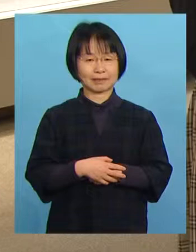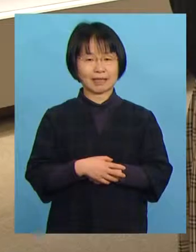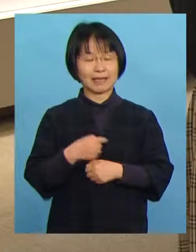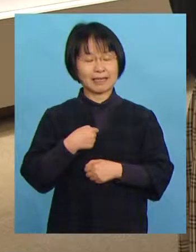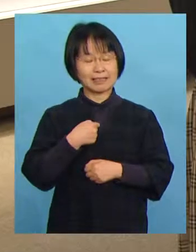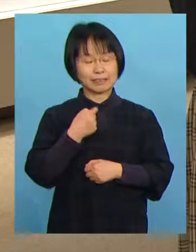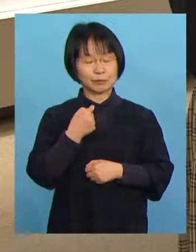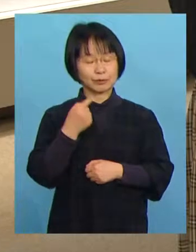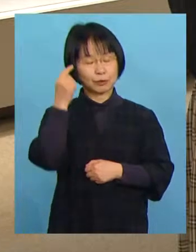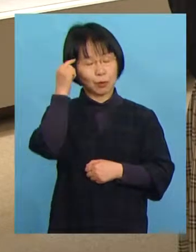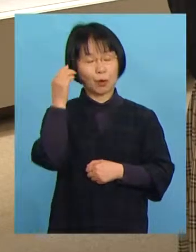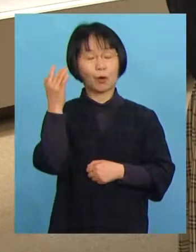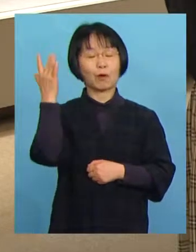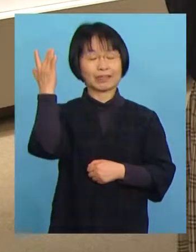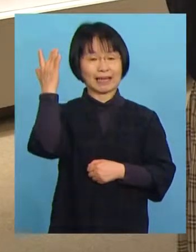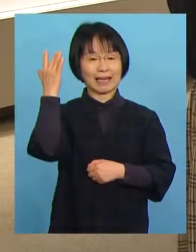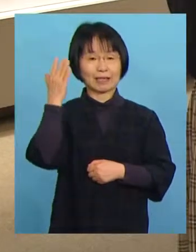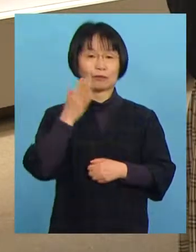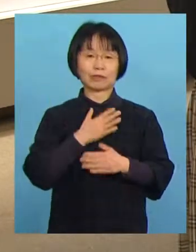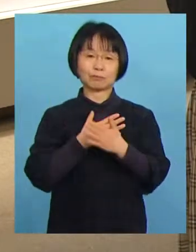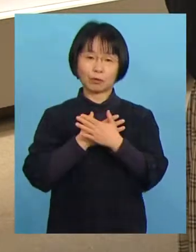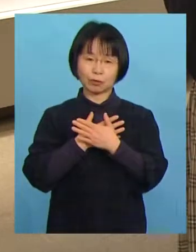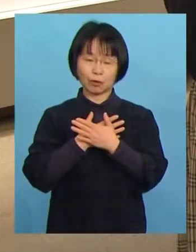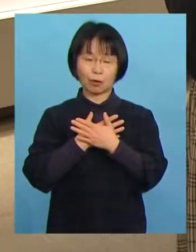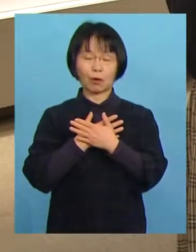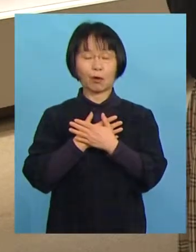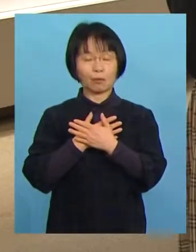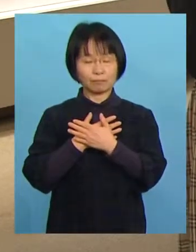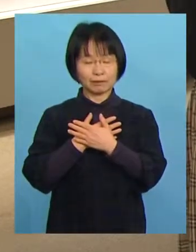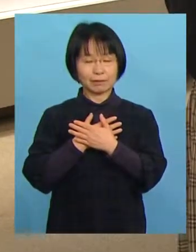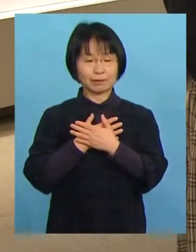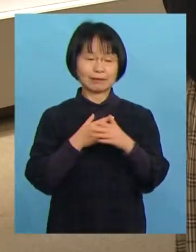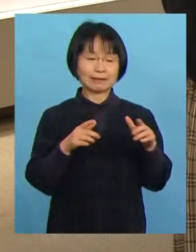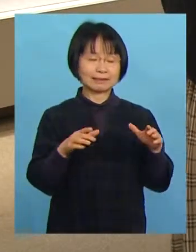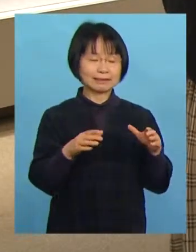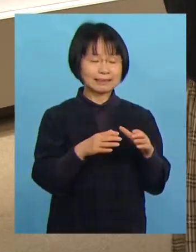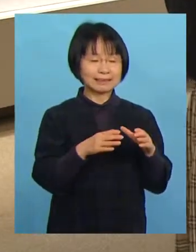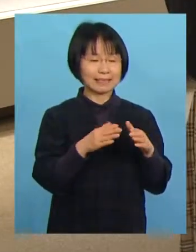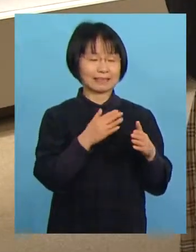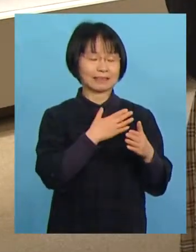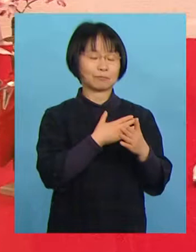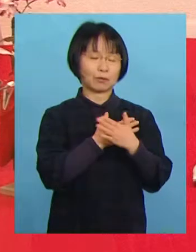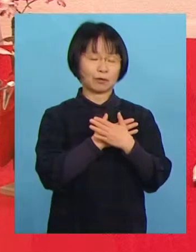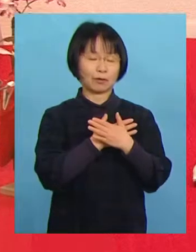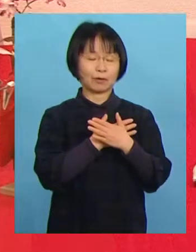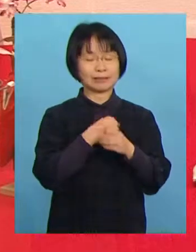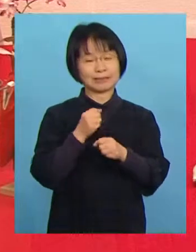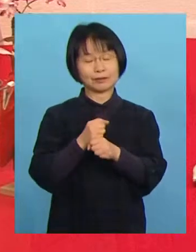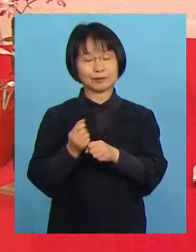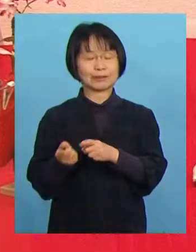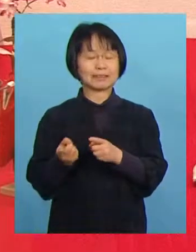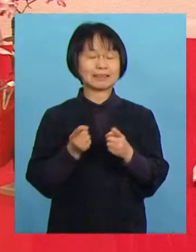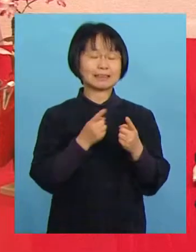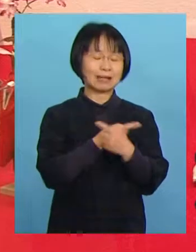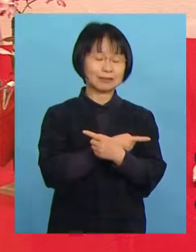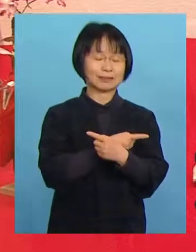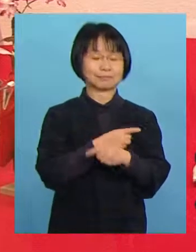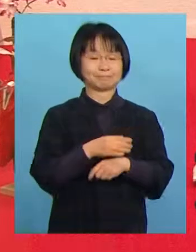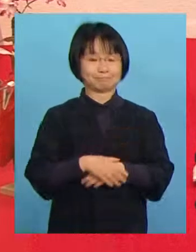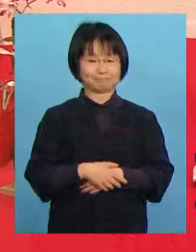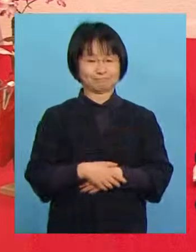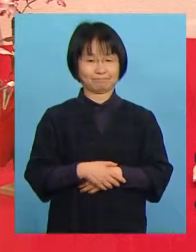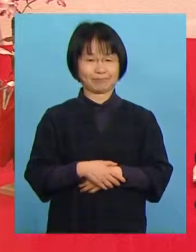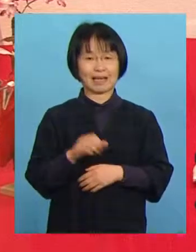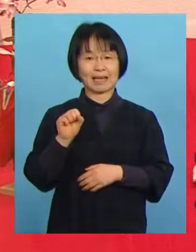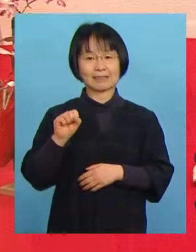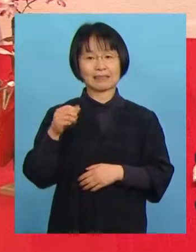自分の思い出の着物を小さな着物にと作り直されたものです。こちらのザクロの着物